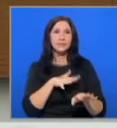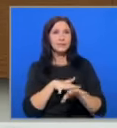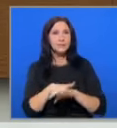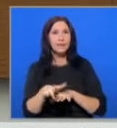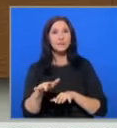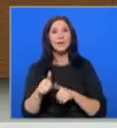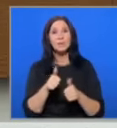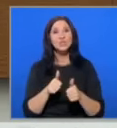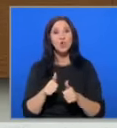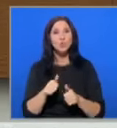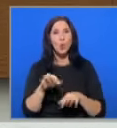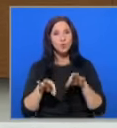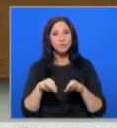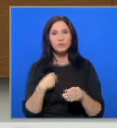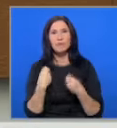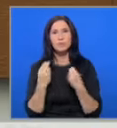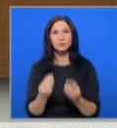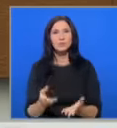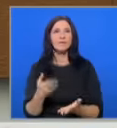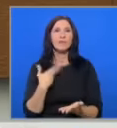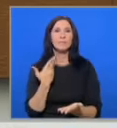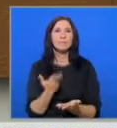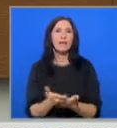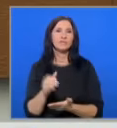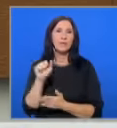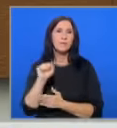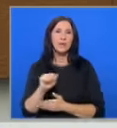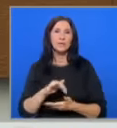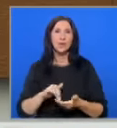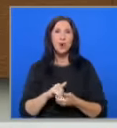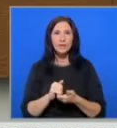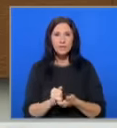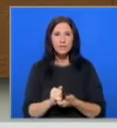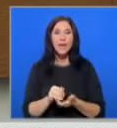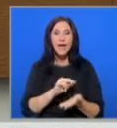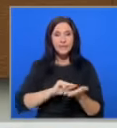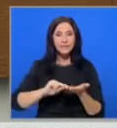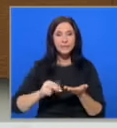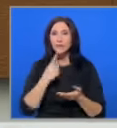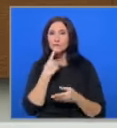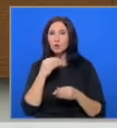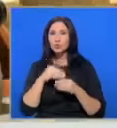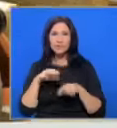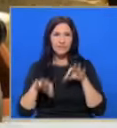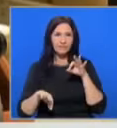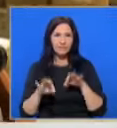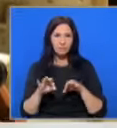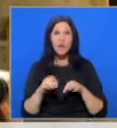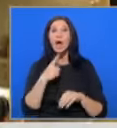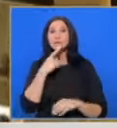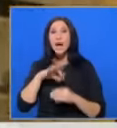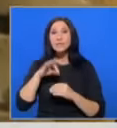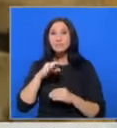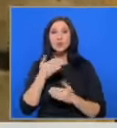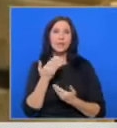за машинно гласуване се предоставя на представители на партиите и коалициите, регистрирани за участие в изборите. За